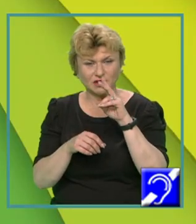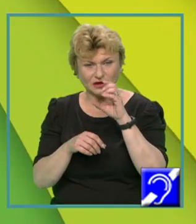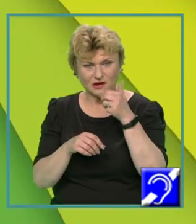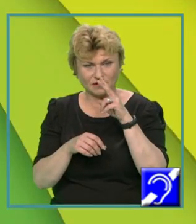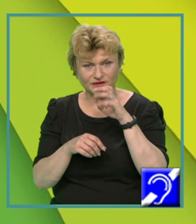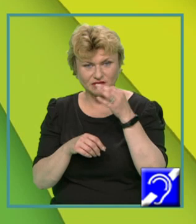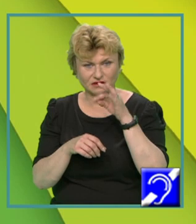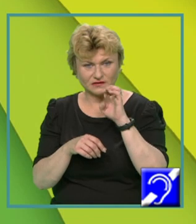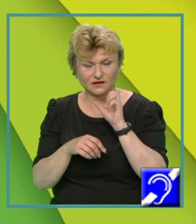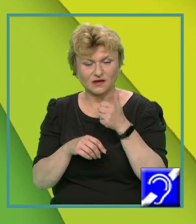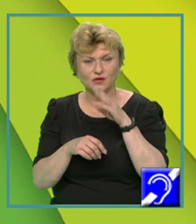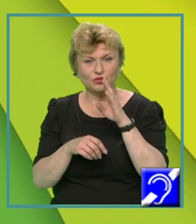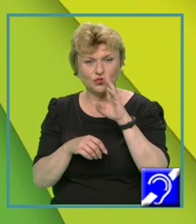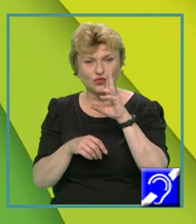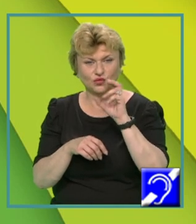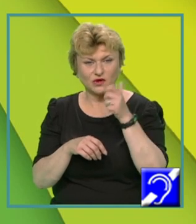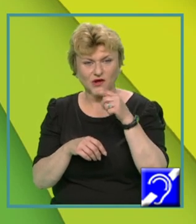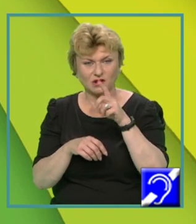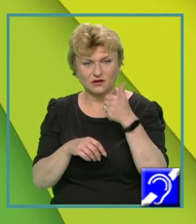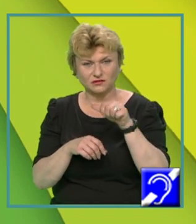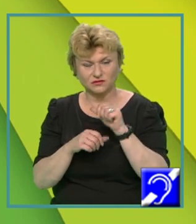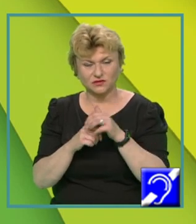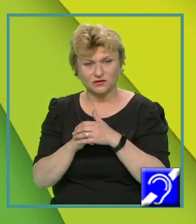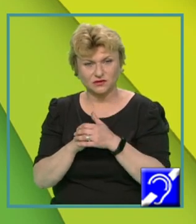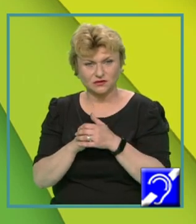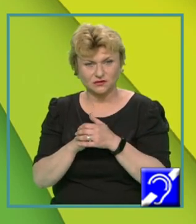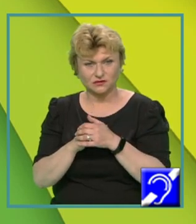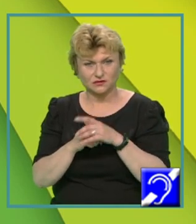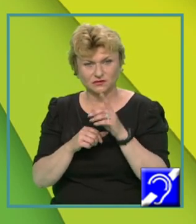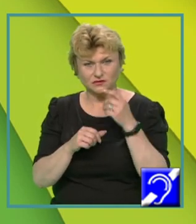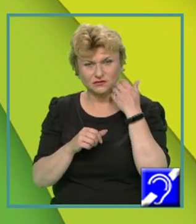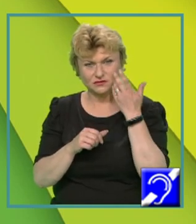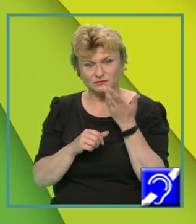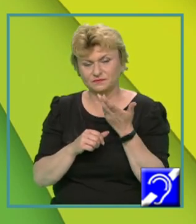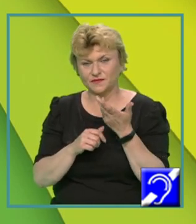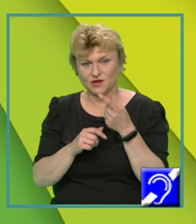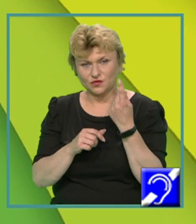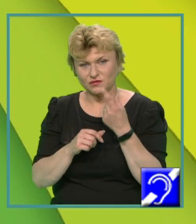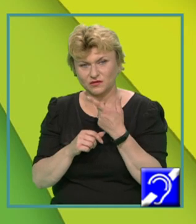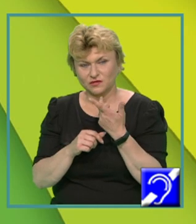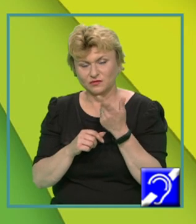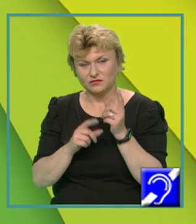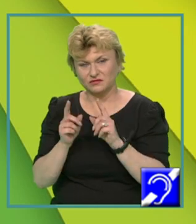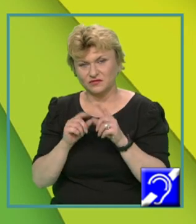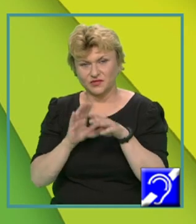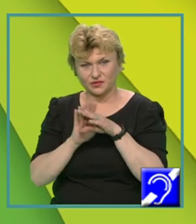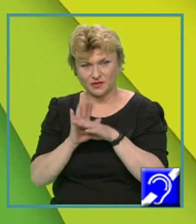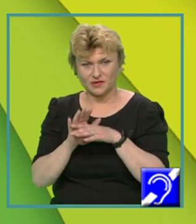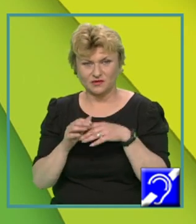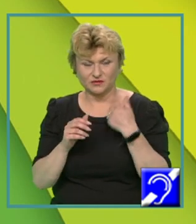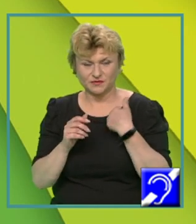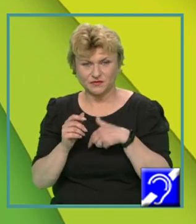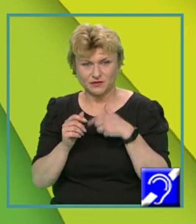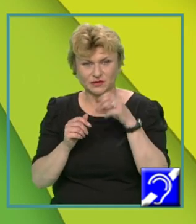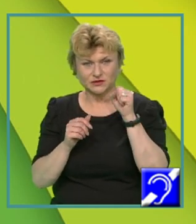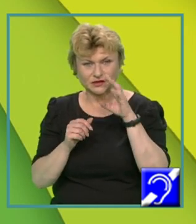stomac pentru glucide și se termină digestia în intestinul subțire. Pentru proteine și pentru lipide, digestia începe în stomac și se termină